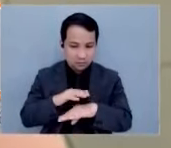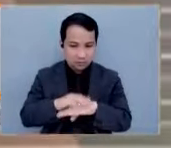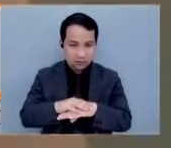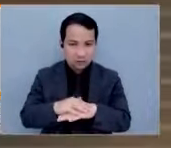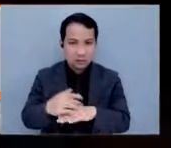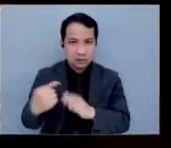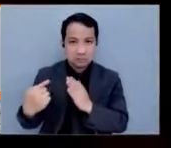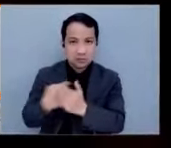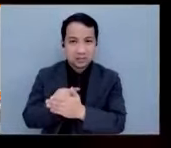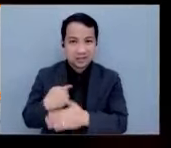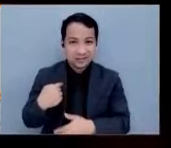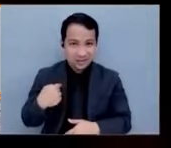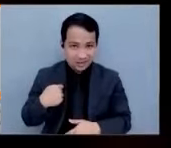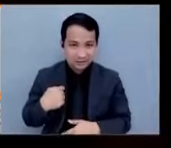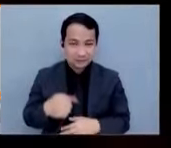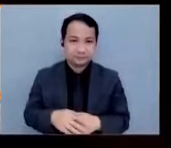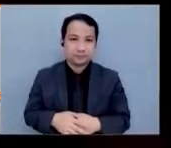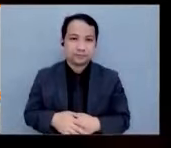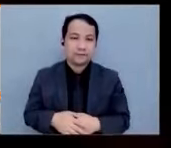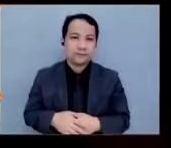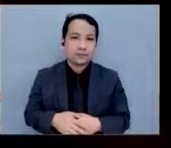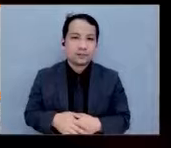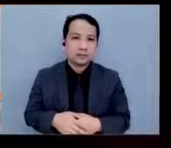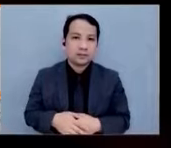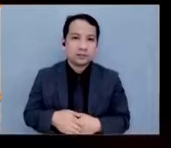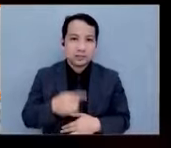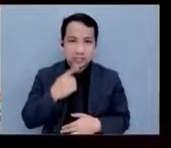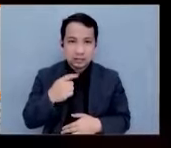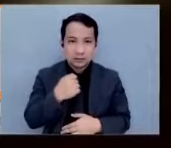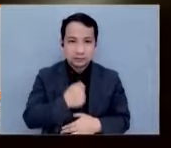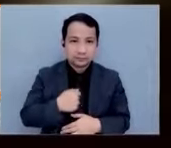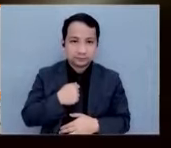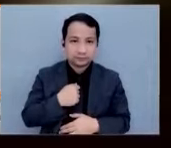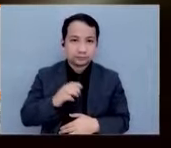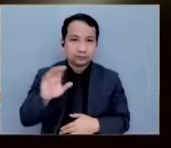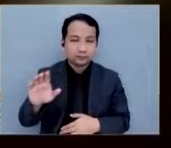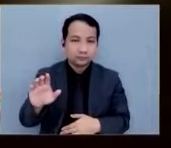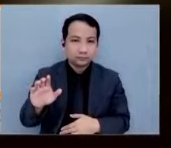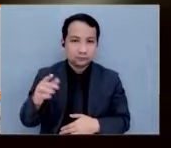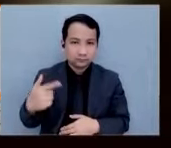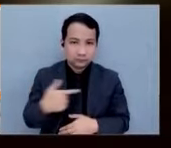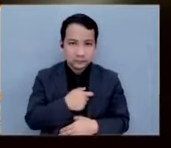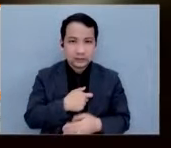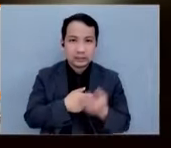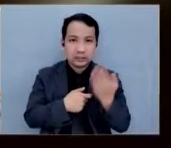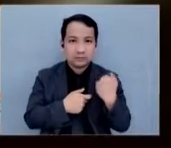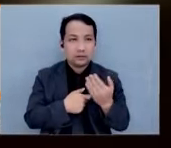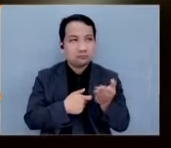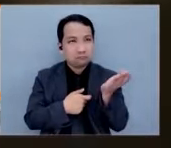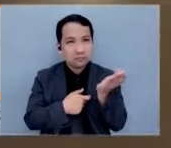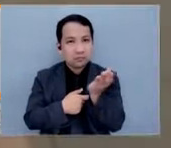akin. Humingi naman ng tawad si Cuervo sa mga nasaktan niya noong namamalimos siya.